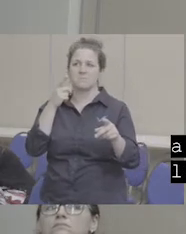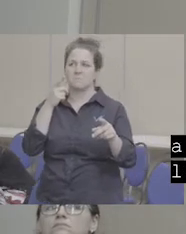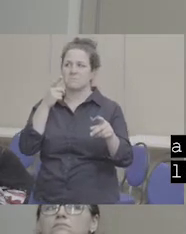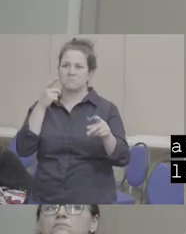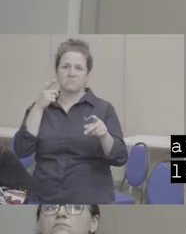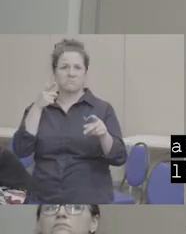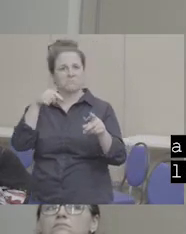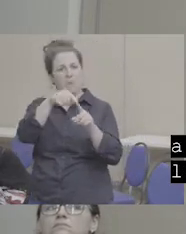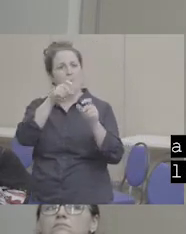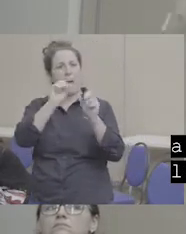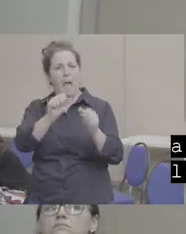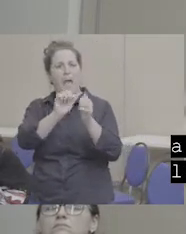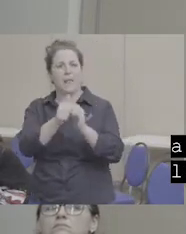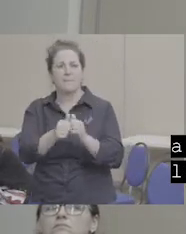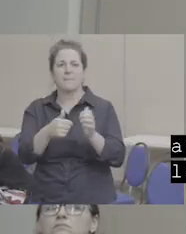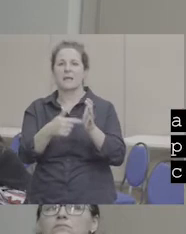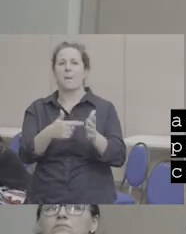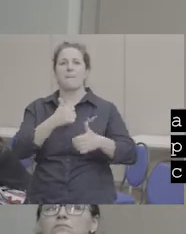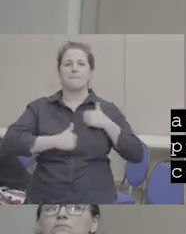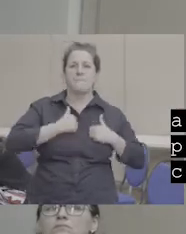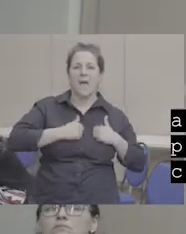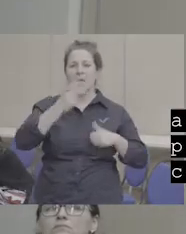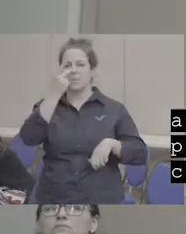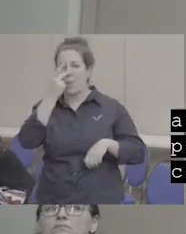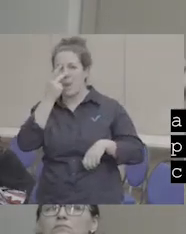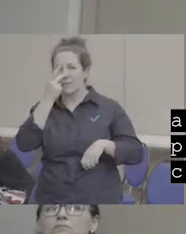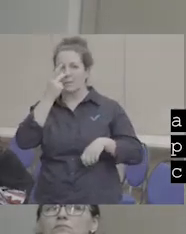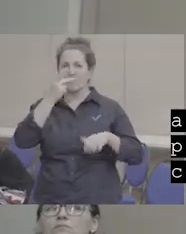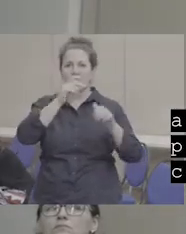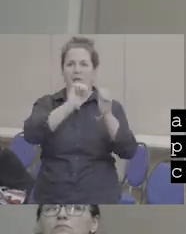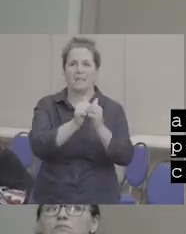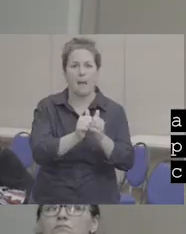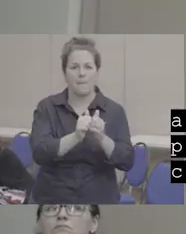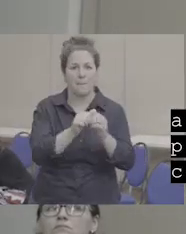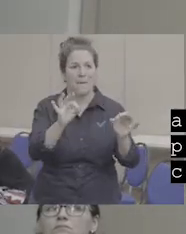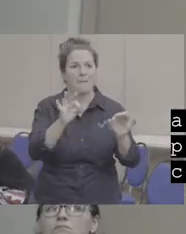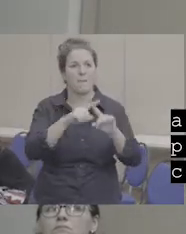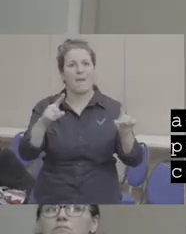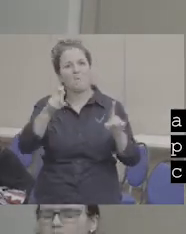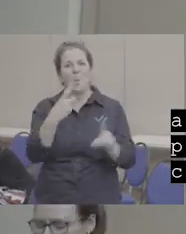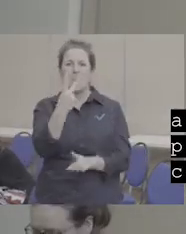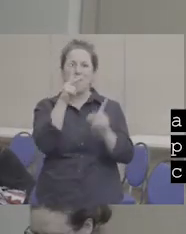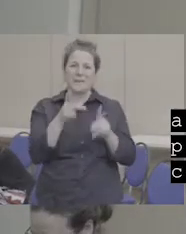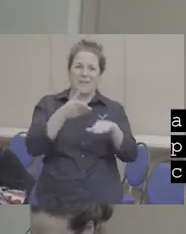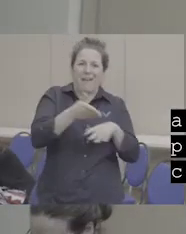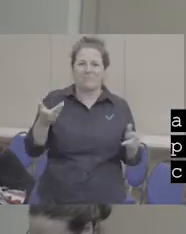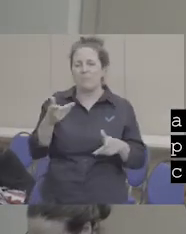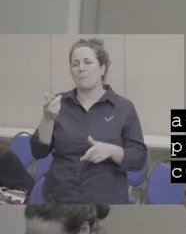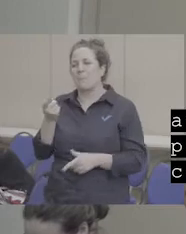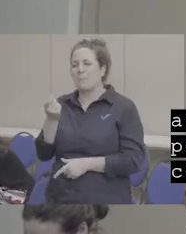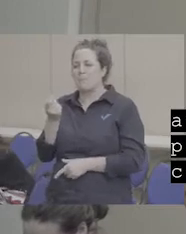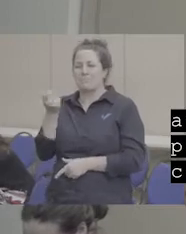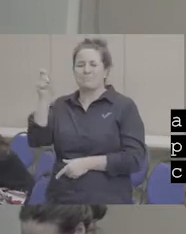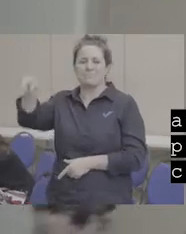l'adaptabilité. Adaptabilité pour le bain, pour la toilette, avec deux personnes dans ce petit espace-là. Juste un petit